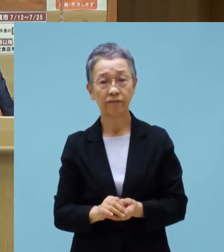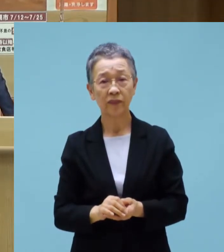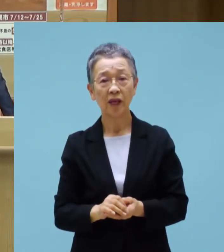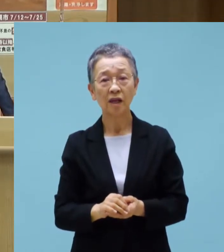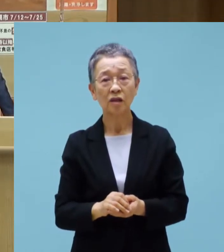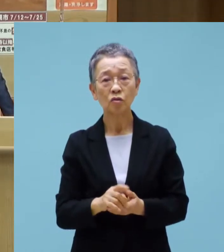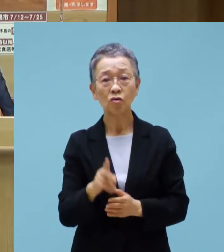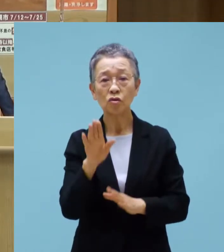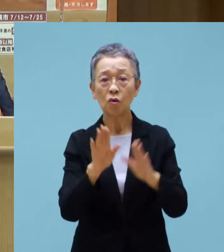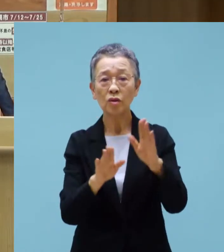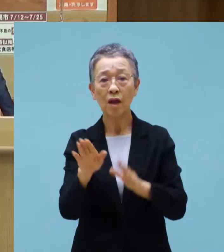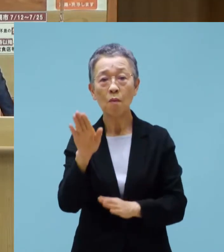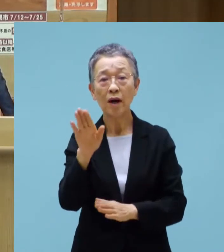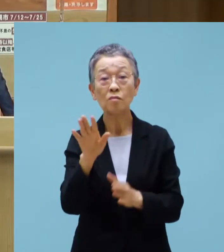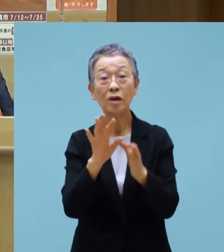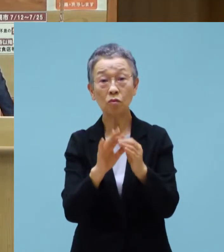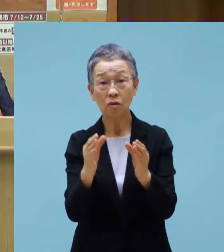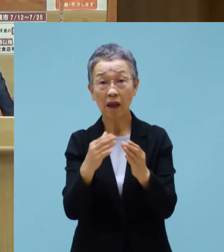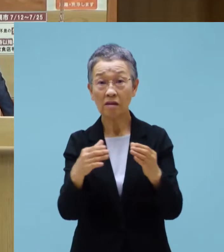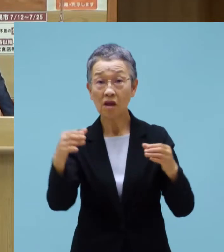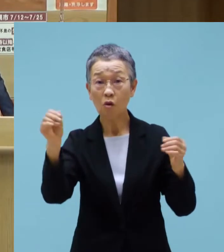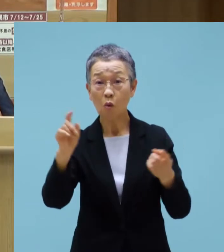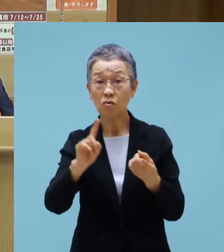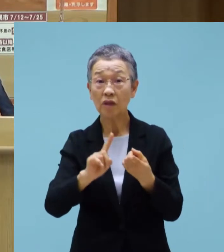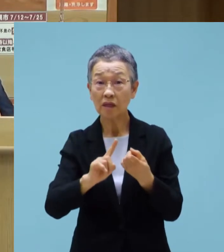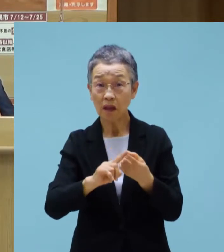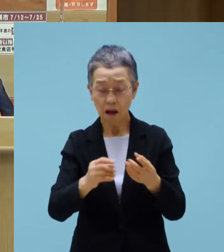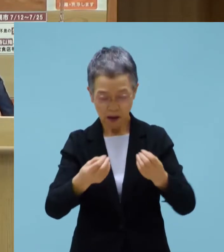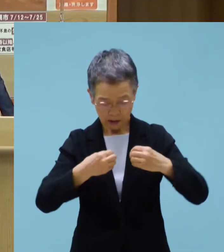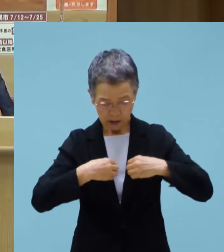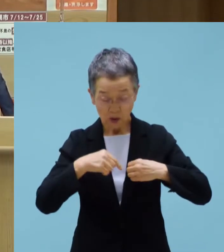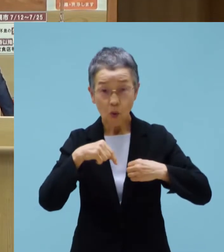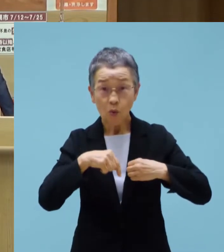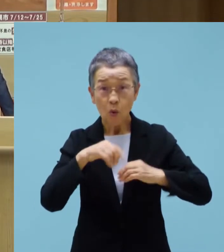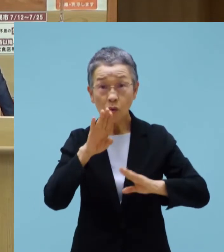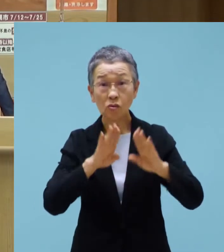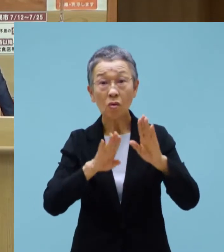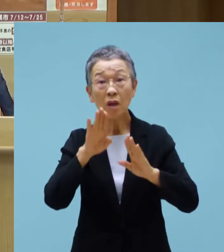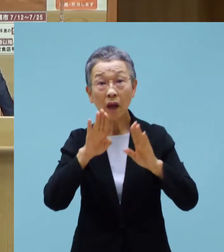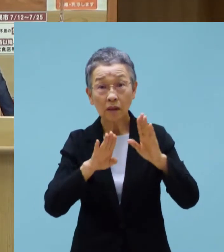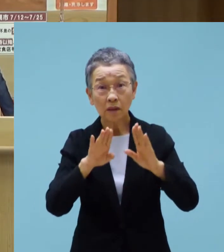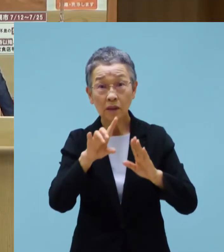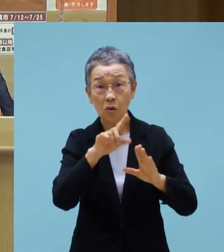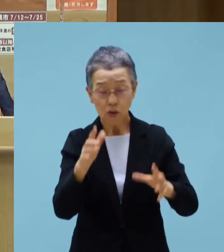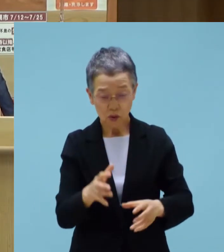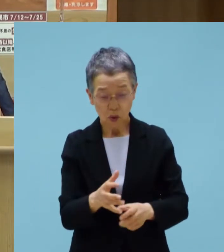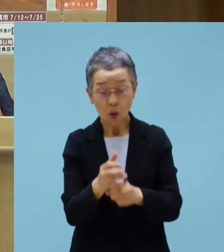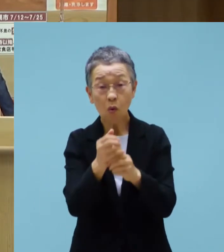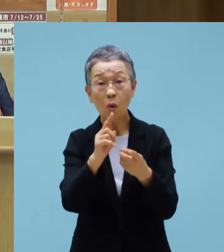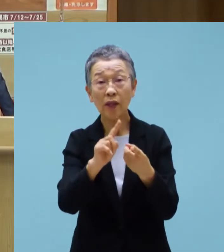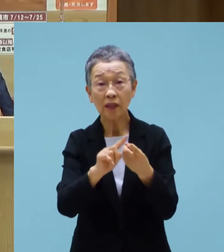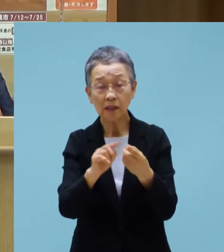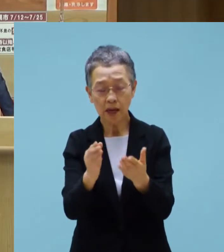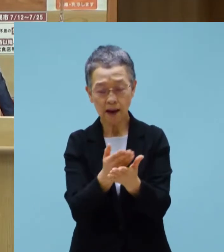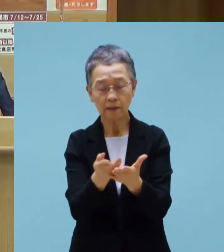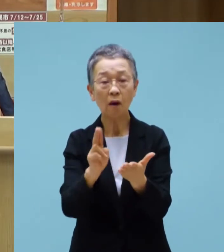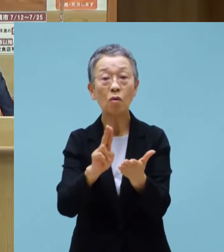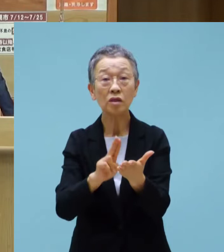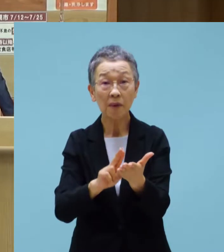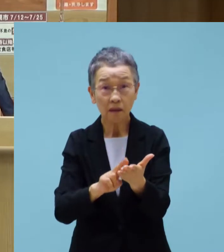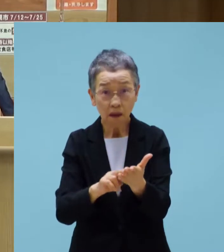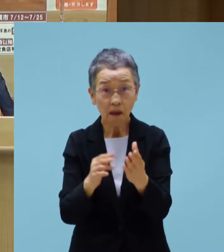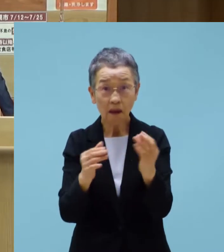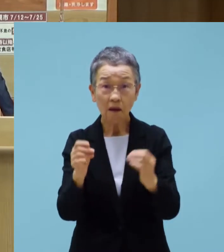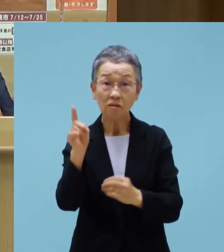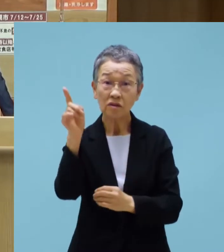し、全国的なそういった感染の状況だとかいろんな総合的な判断の中で国としてはそのまん